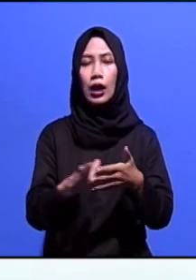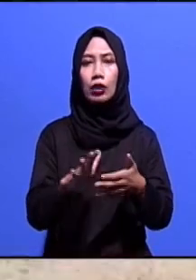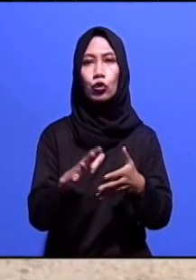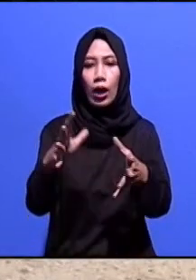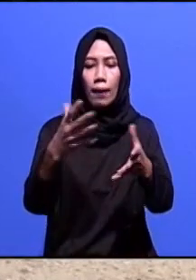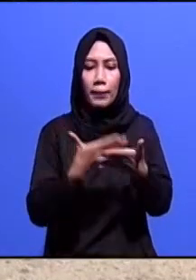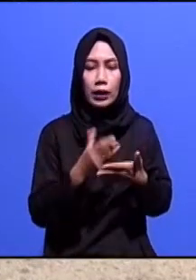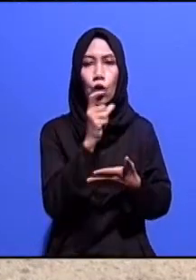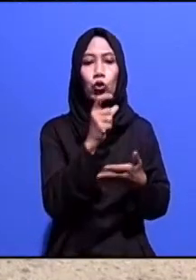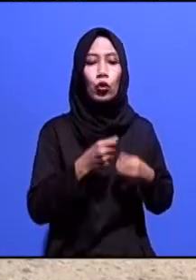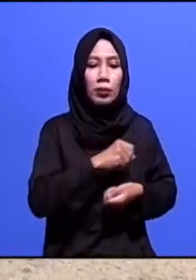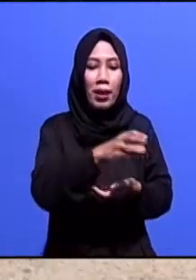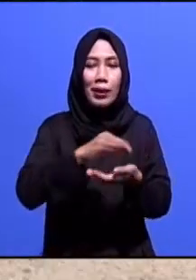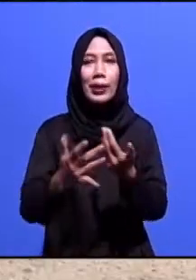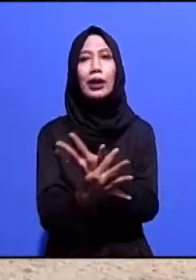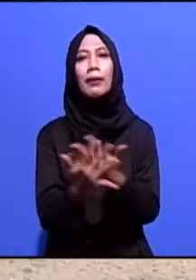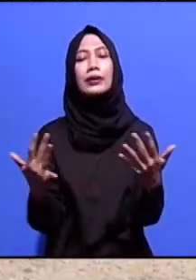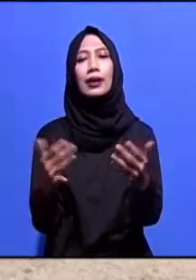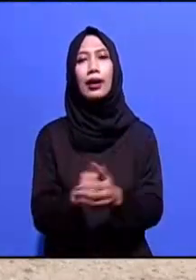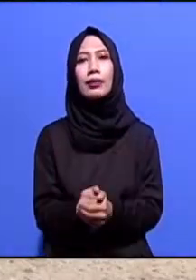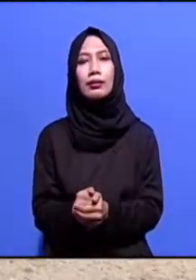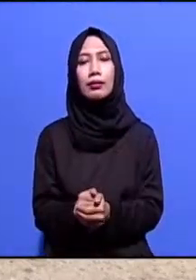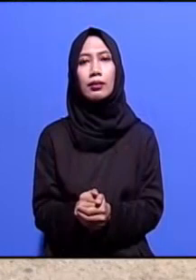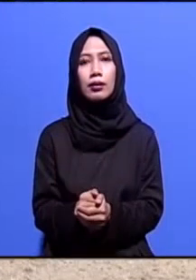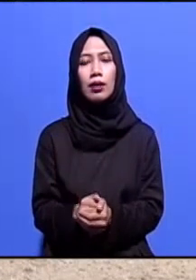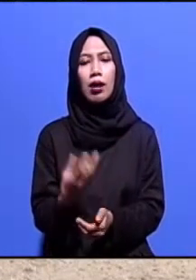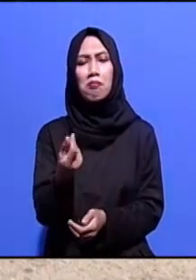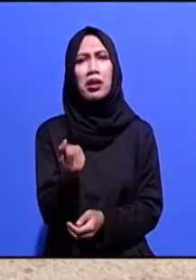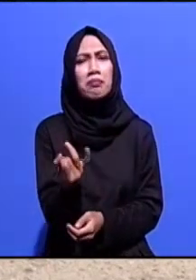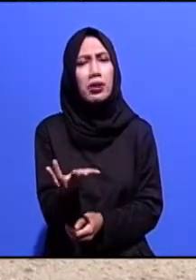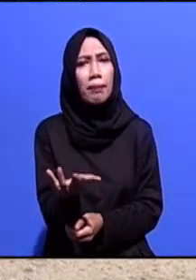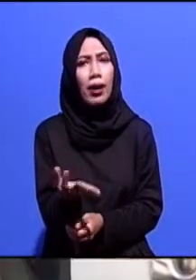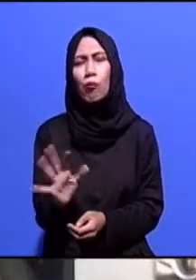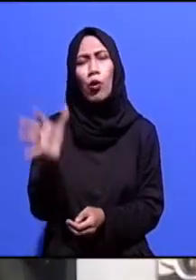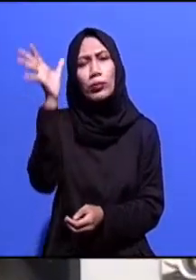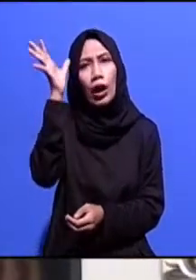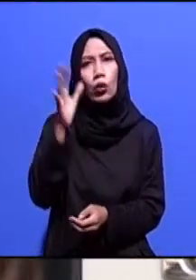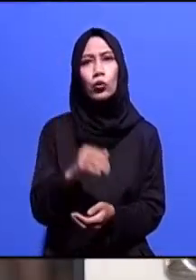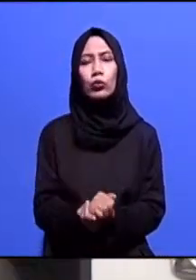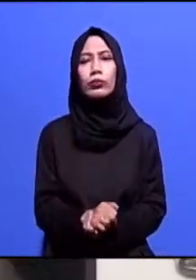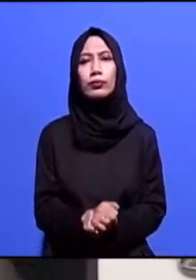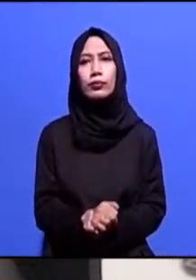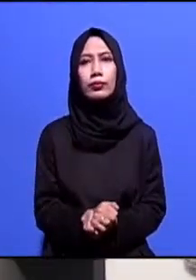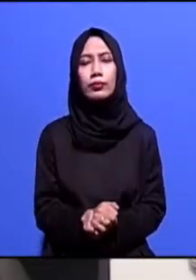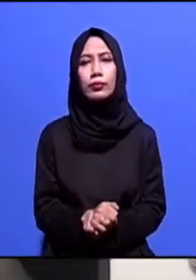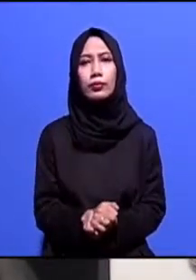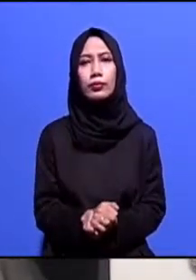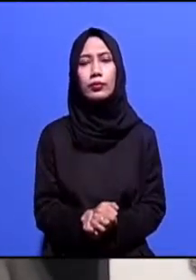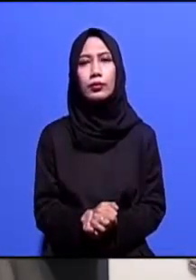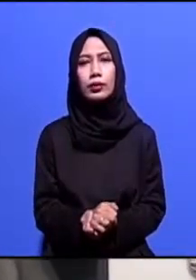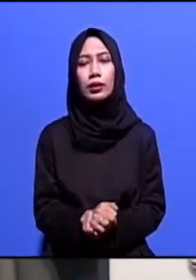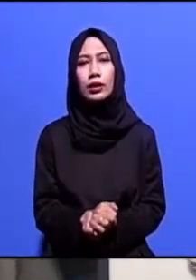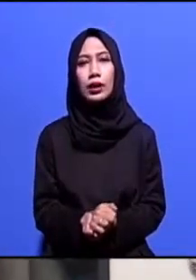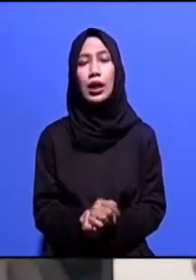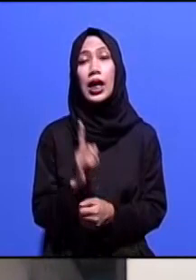kita. Pemerintah belum menetapkan harga jual vaksin COVID-19 yang nantinya akan diberikan kepada masyarakat. Meski demikian,